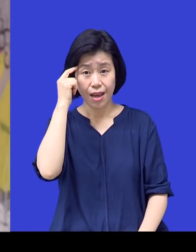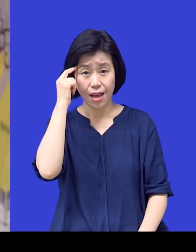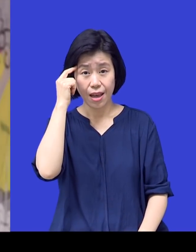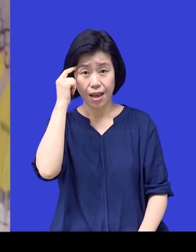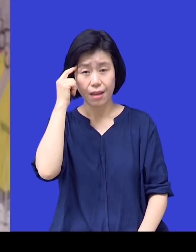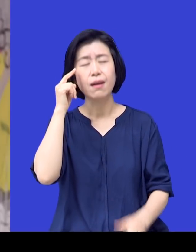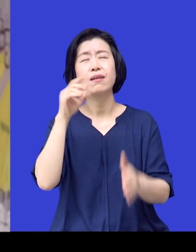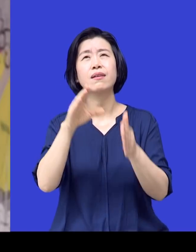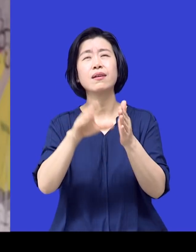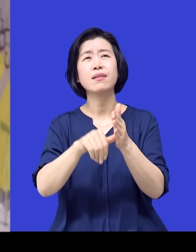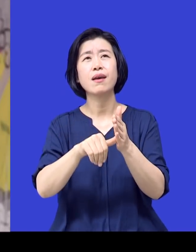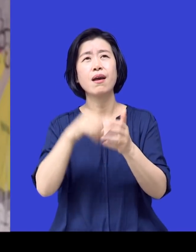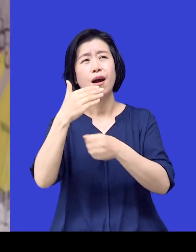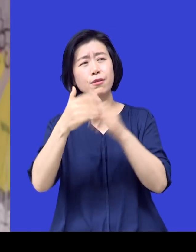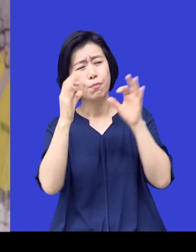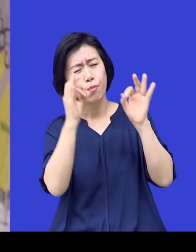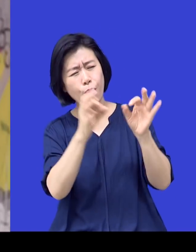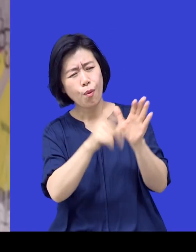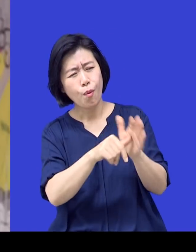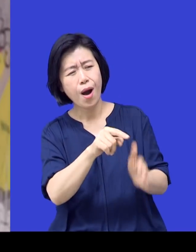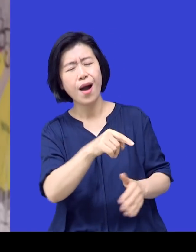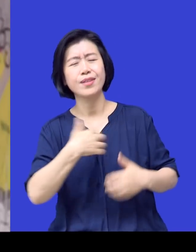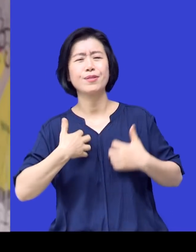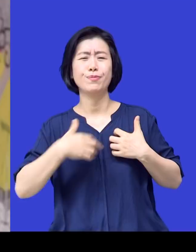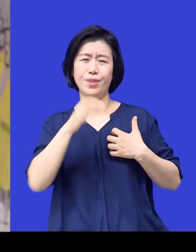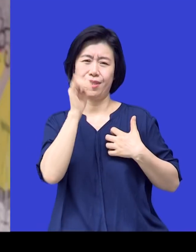하나님 얼마나 좋아하실까, 얼마나 기뻐하실까.